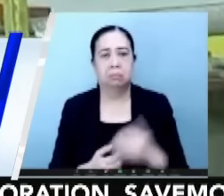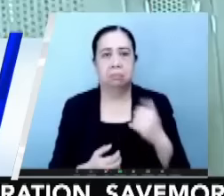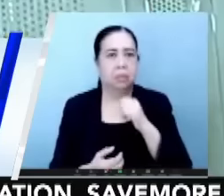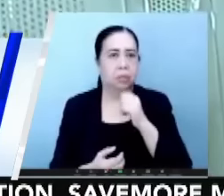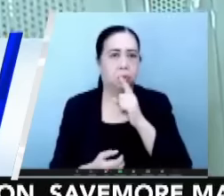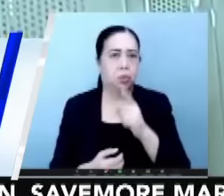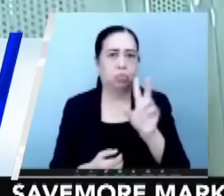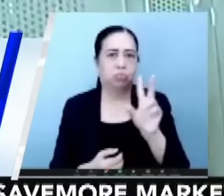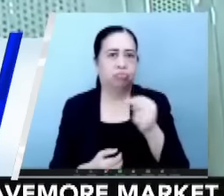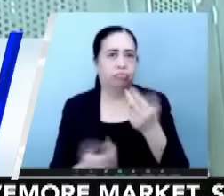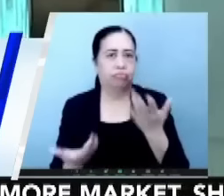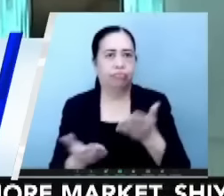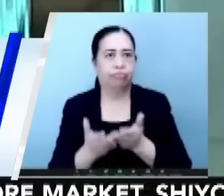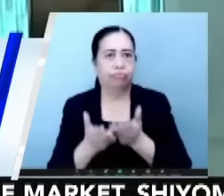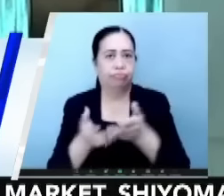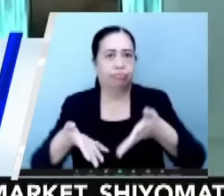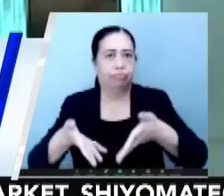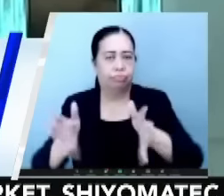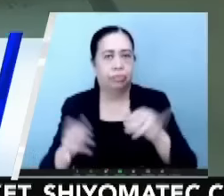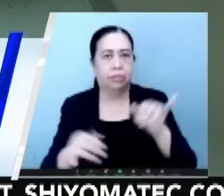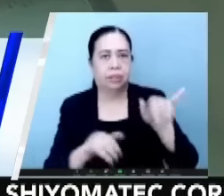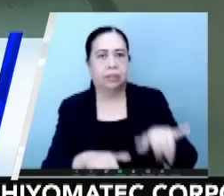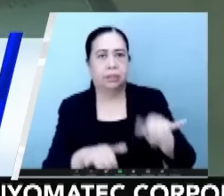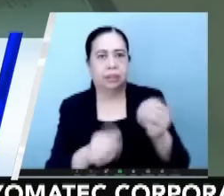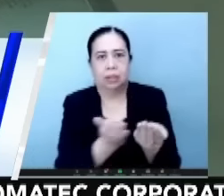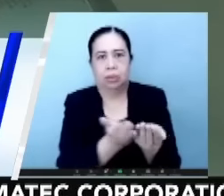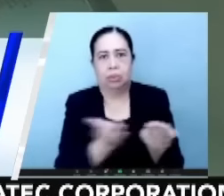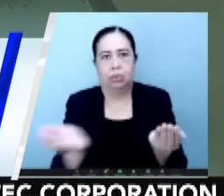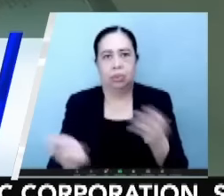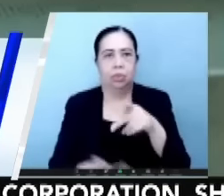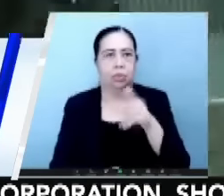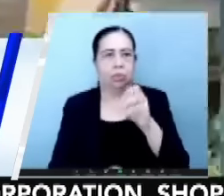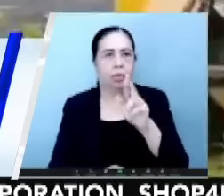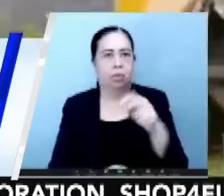makakaalis. Sa Pantalan muna nanatili ang mga stranded na pasahero.